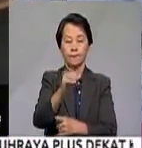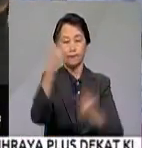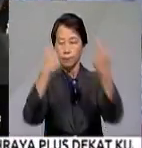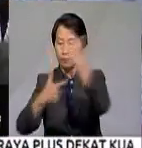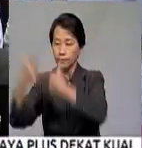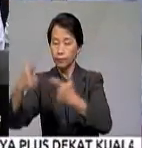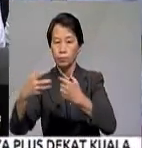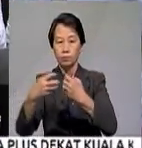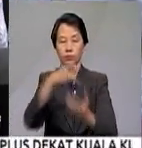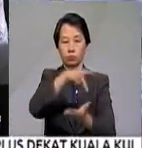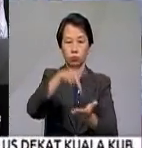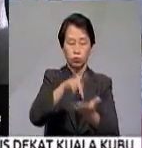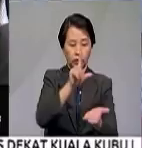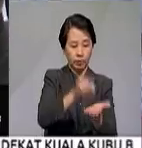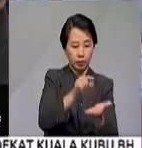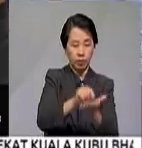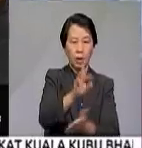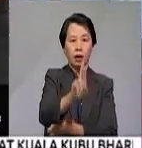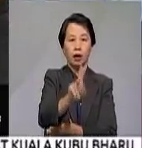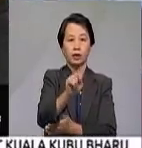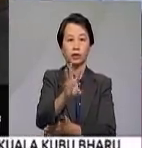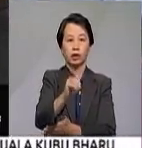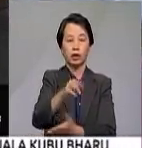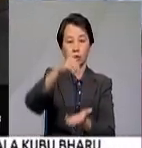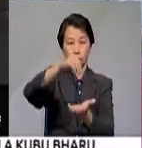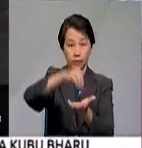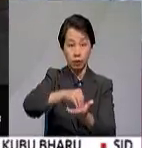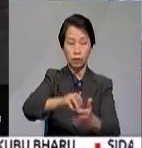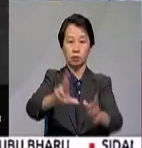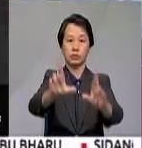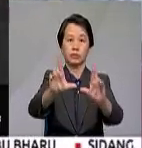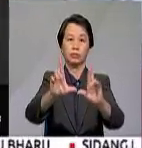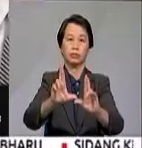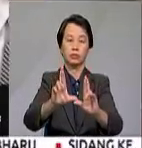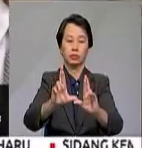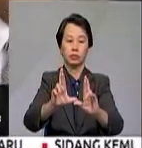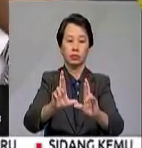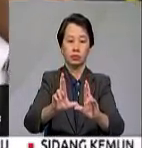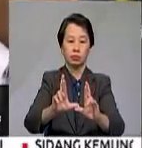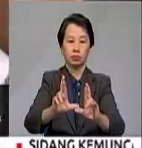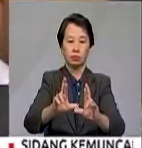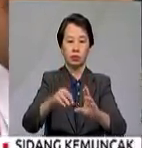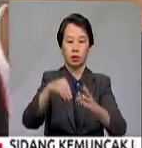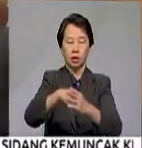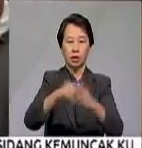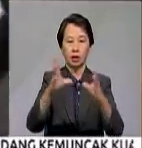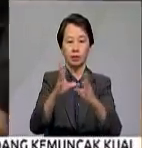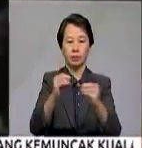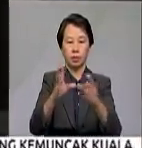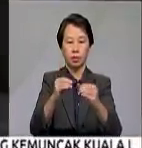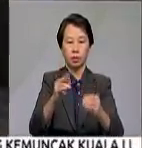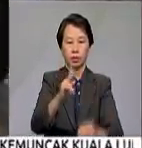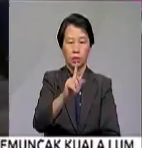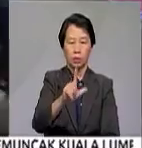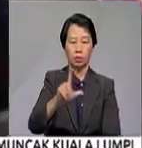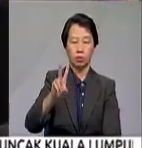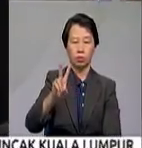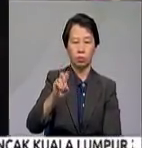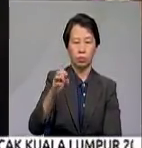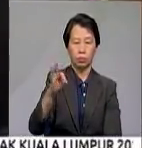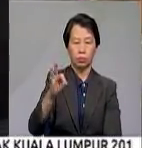pusat operasi media RTM di pusat konvensyen Kuala Lumpur KLCC sempena sidang kemuncak edisi kelima ini.